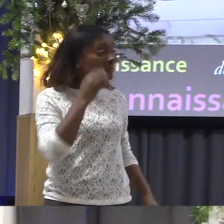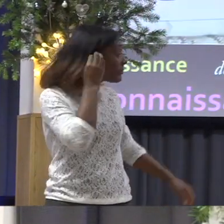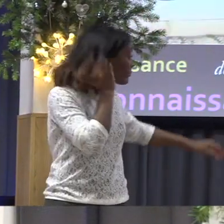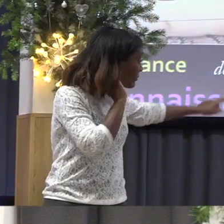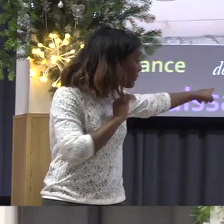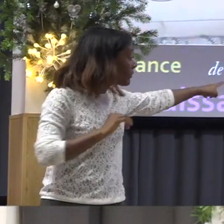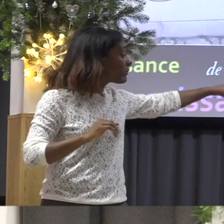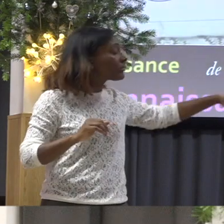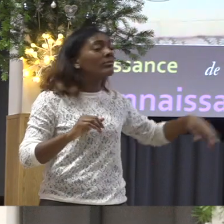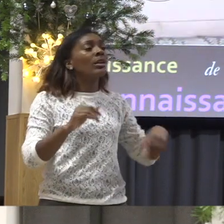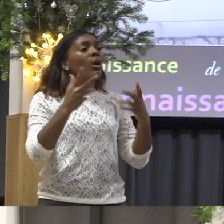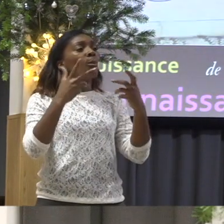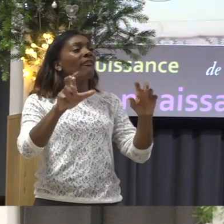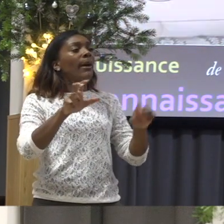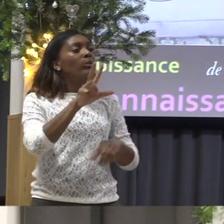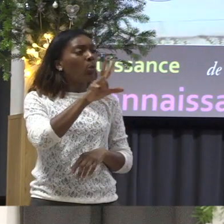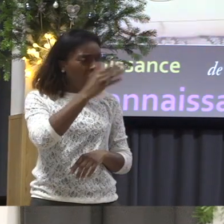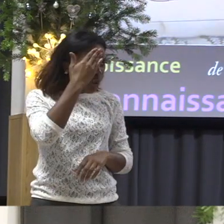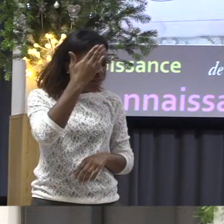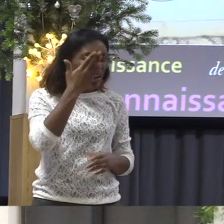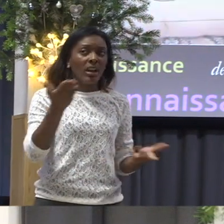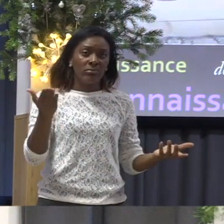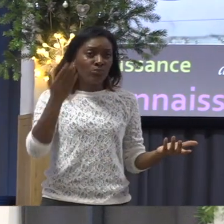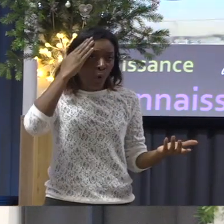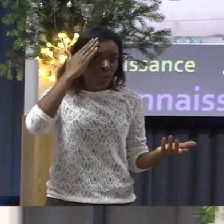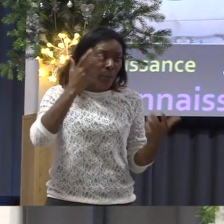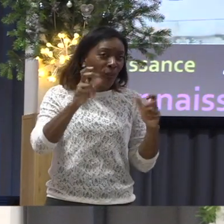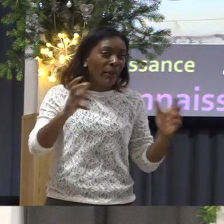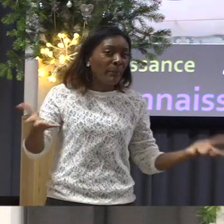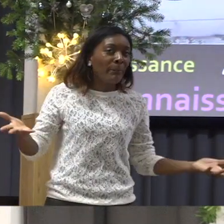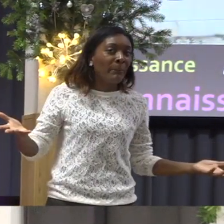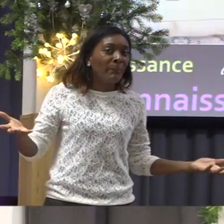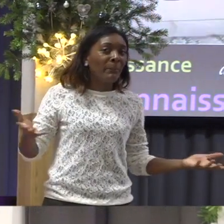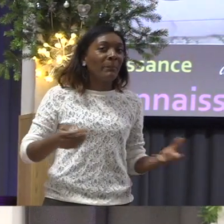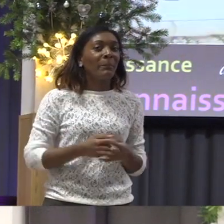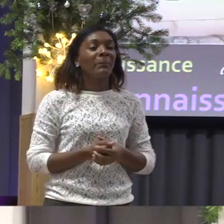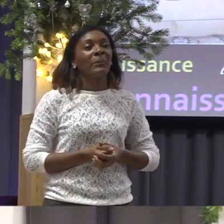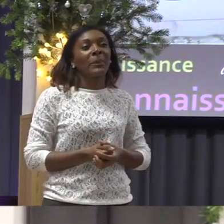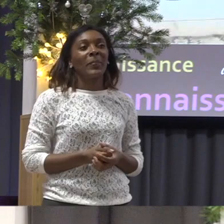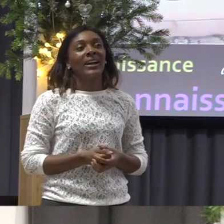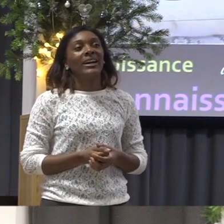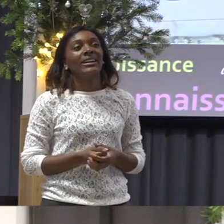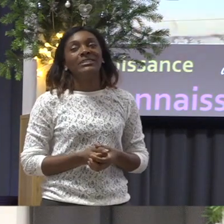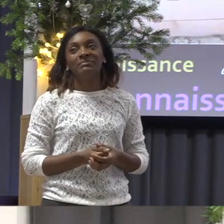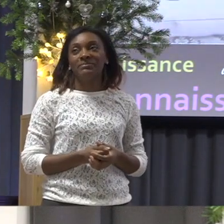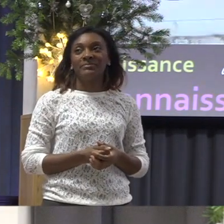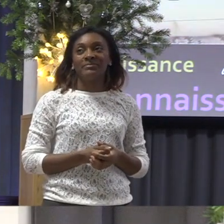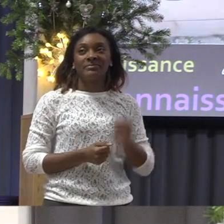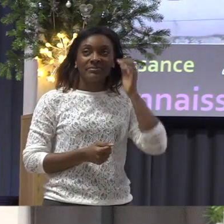Vous connaissez le livre des Proverbes? Ah, super. Soyez pas trop solennels, vous allez me faire peur après.